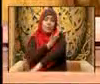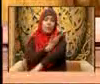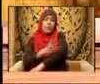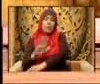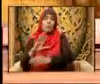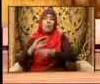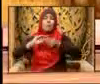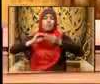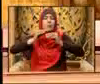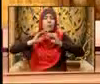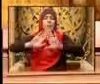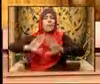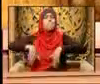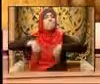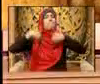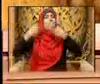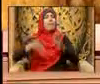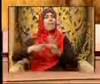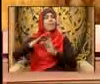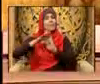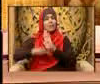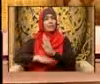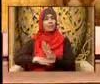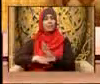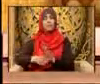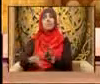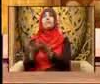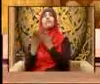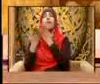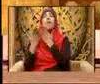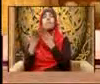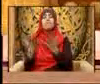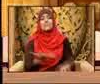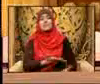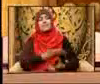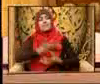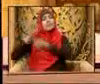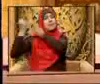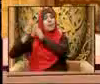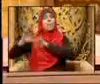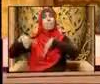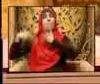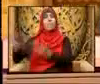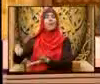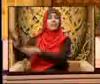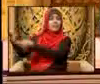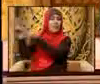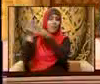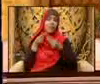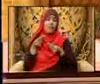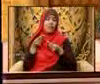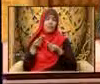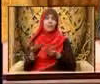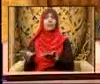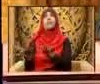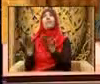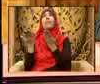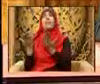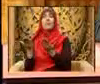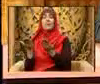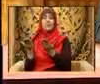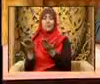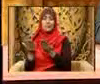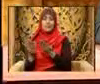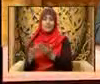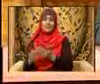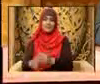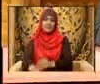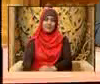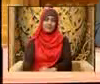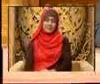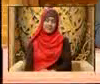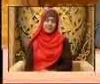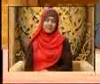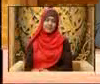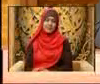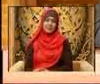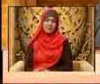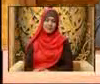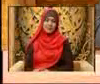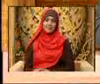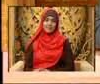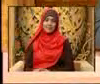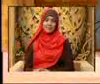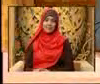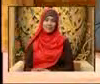من الحور بعد الكور، ومن السلب بعد العطاء، برحمتك يا أرحم الراحمين يا رب